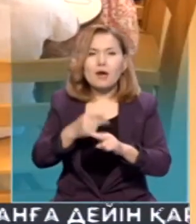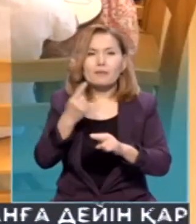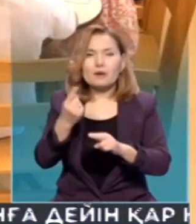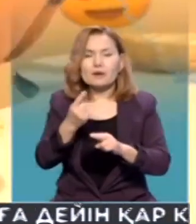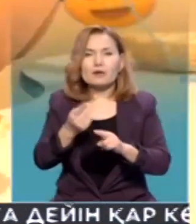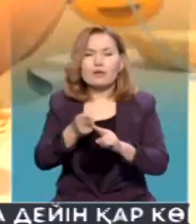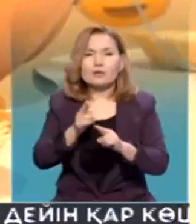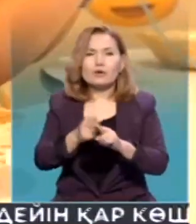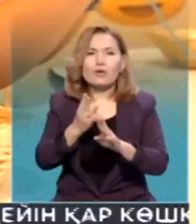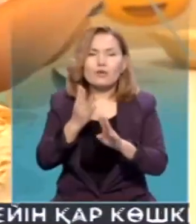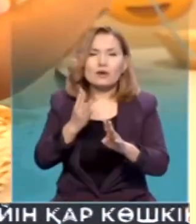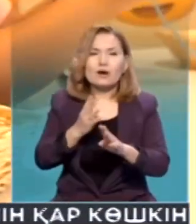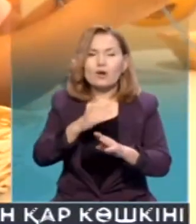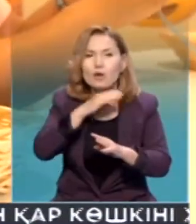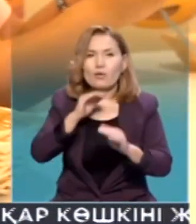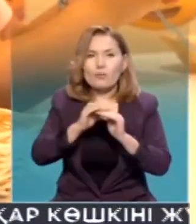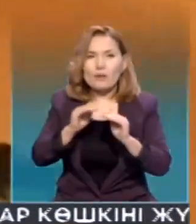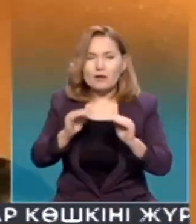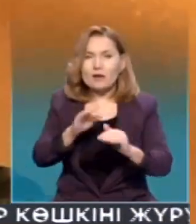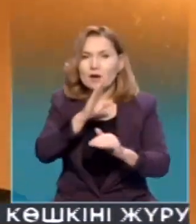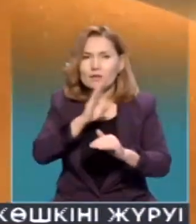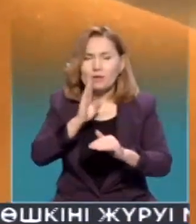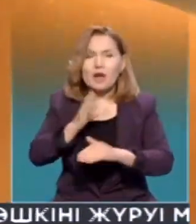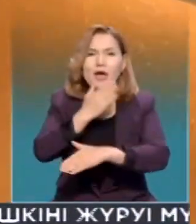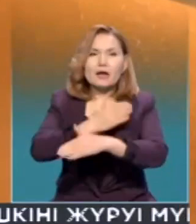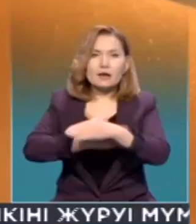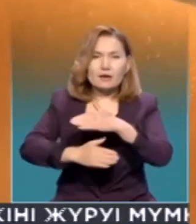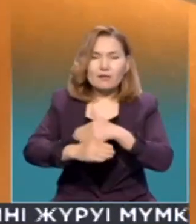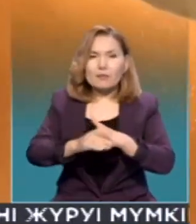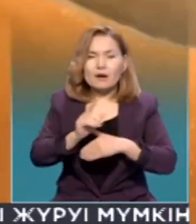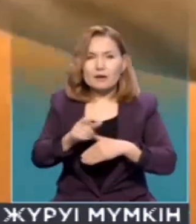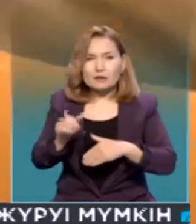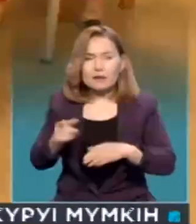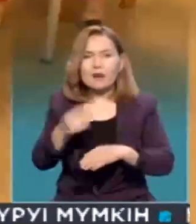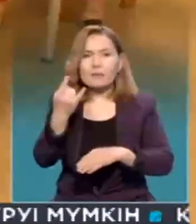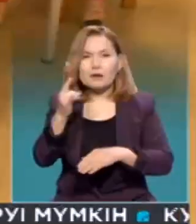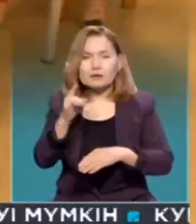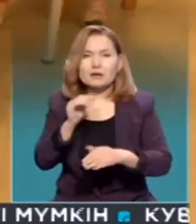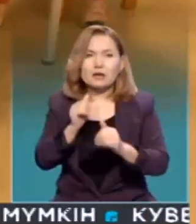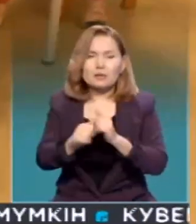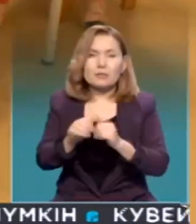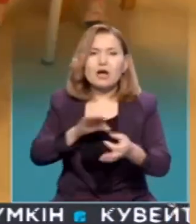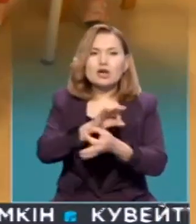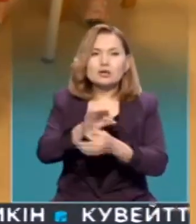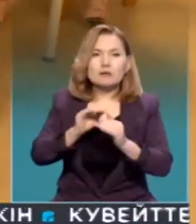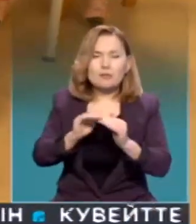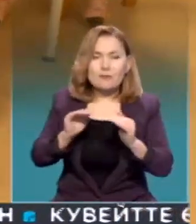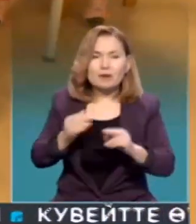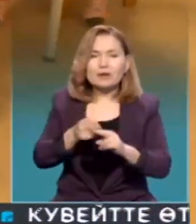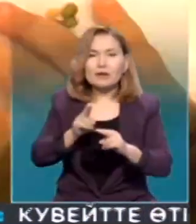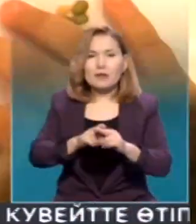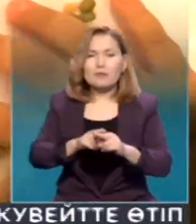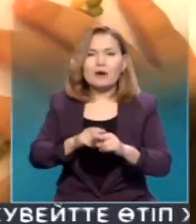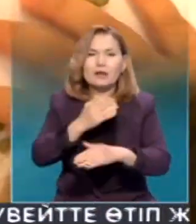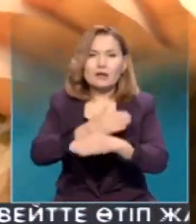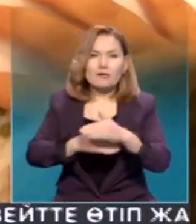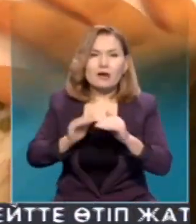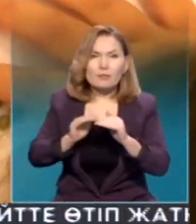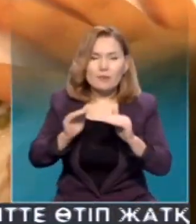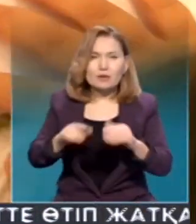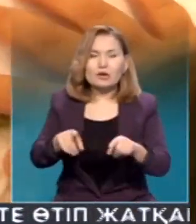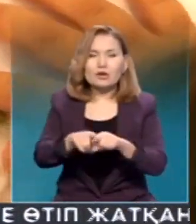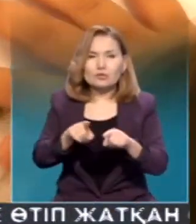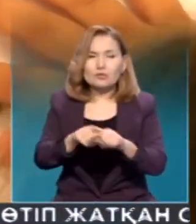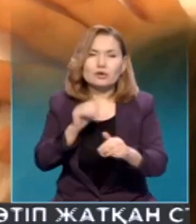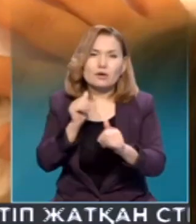кезекте көп балалы отбасылардан шыққан балалар, мүмкіндігі шектеулі ата-аналардың сәбилері, жетім және ерекше қажеттілігі бар балалар. Ал қалған